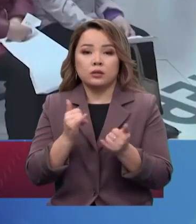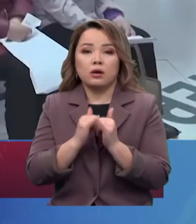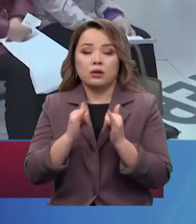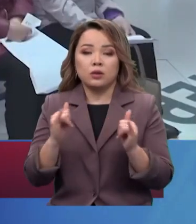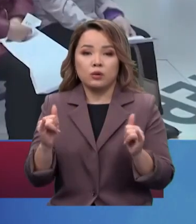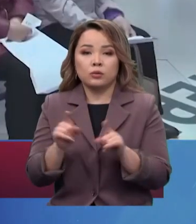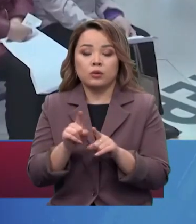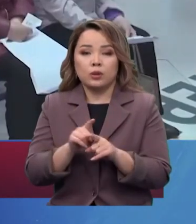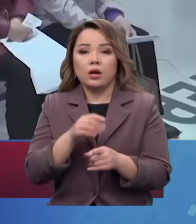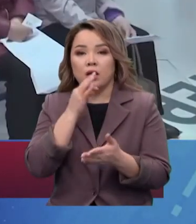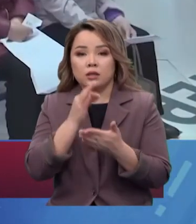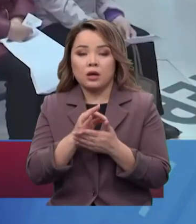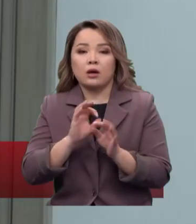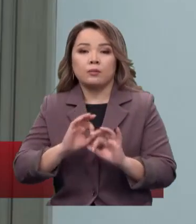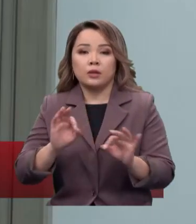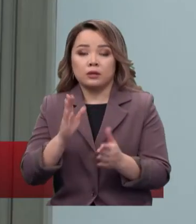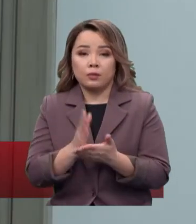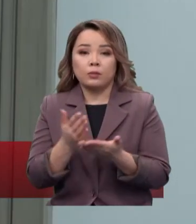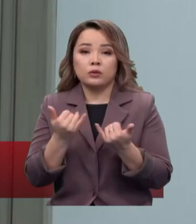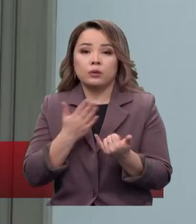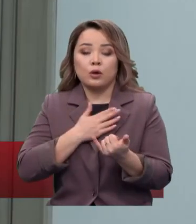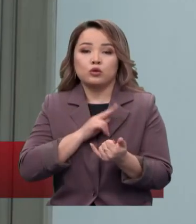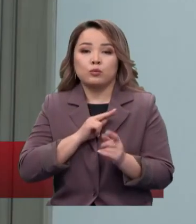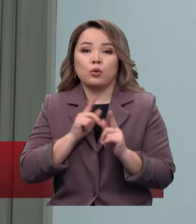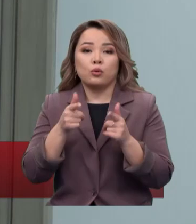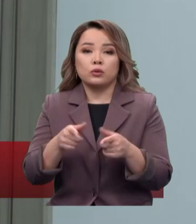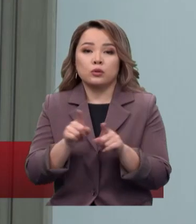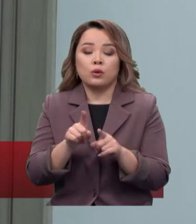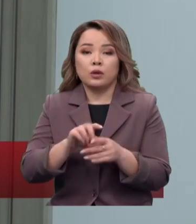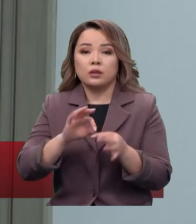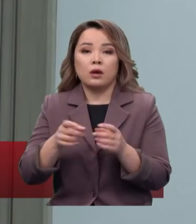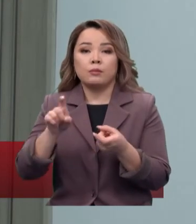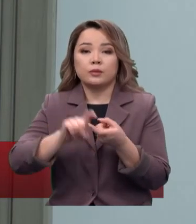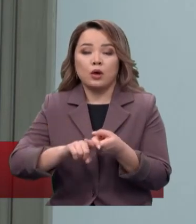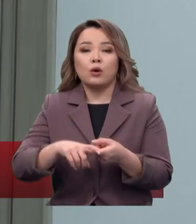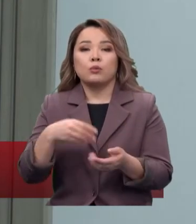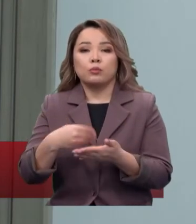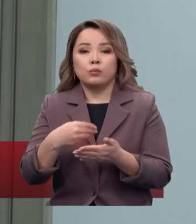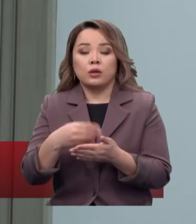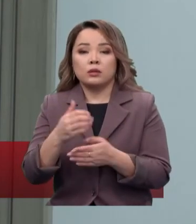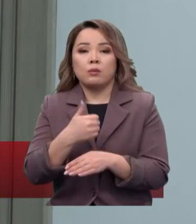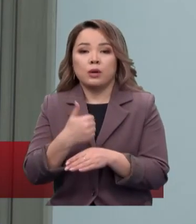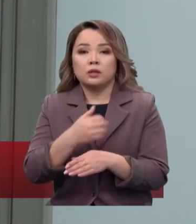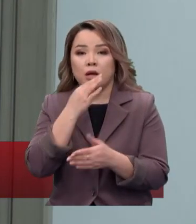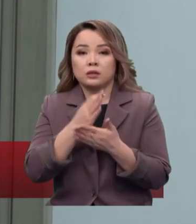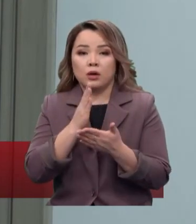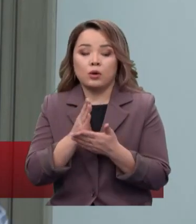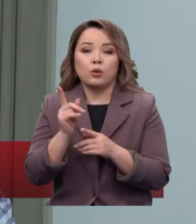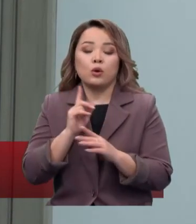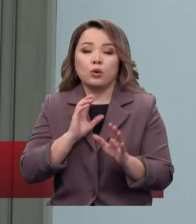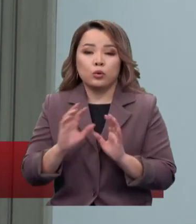арттыра қоймайма деген пайым айтуда. Біз жұмысқа орналастыру бойынша бюро басшысымен тілдестік, оның сөзінше